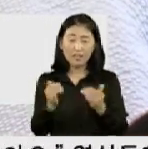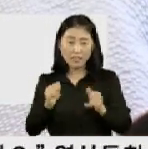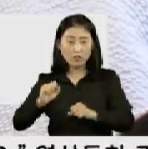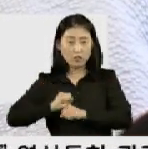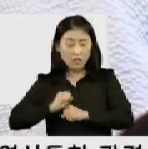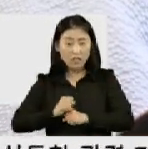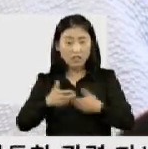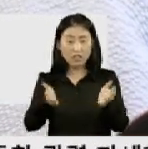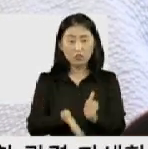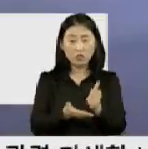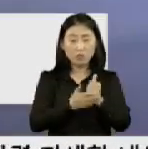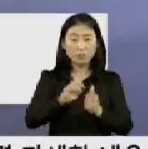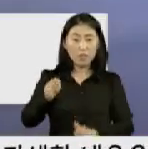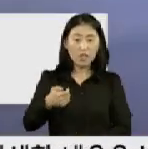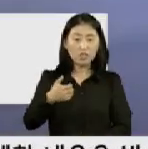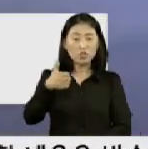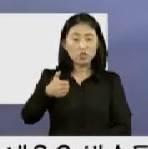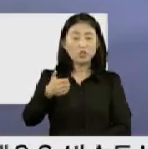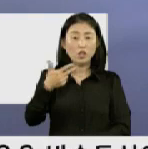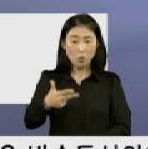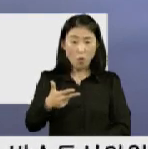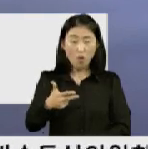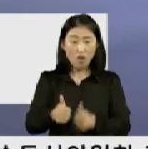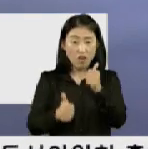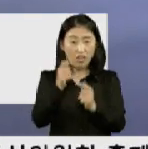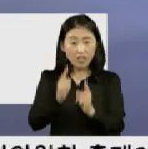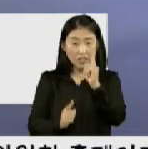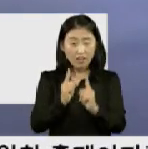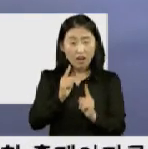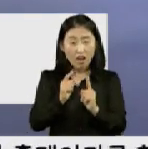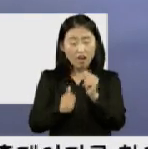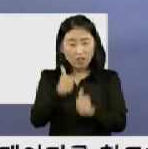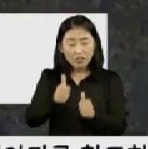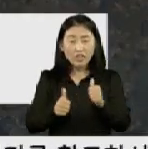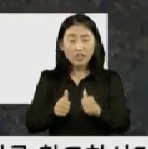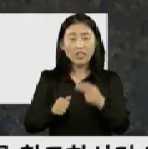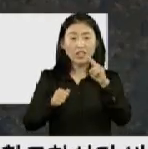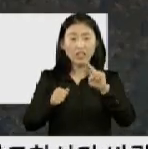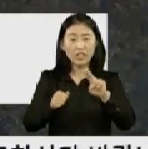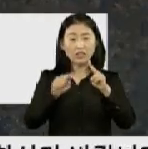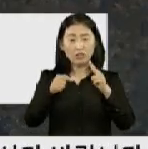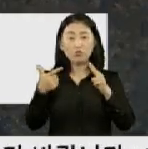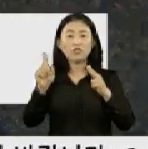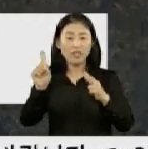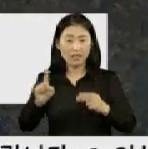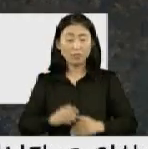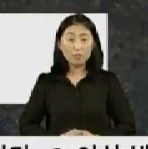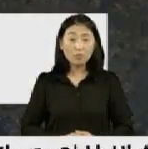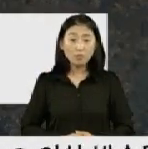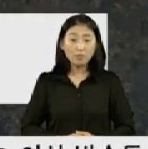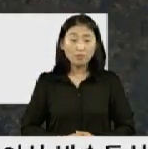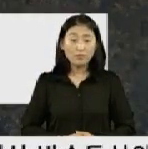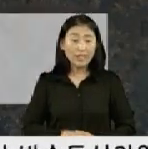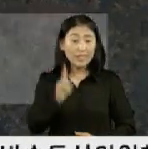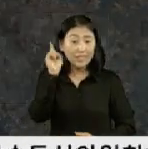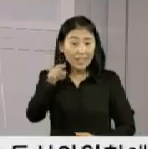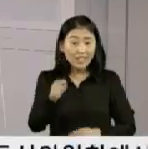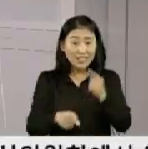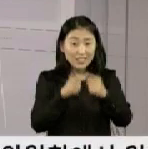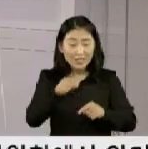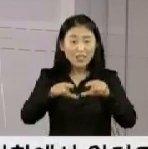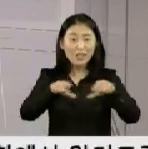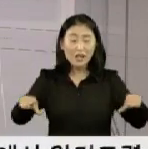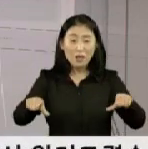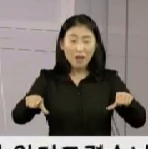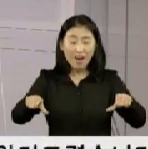기관 추천 대상 157가구는 경쟁률이 2.6대 1을 넘은 것으로 파악됐습니다. 관건은 내일 접수하는